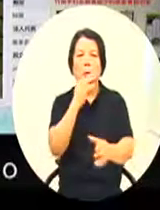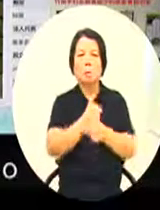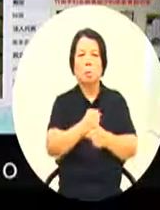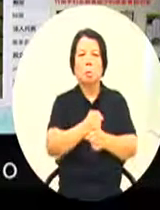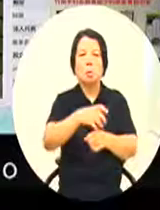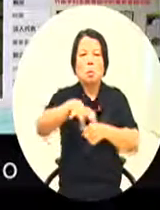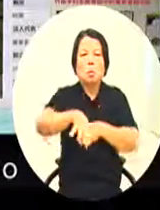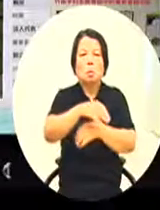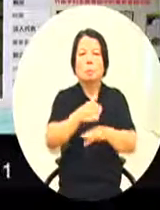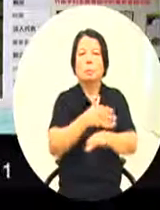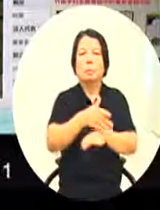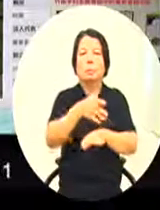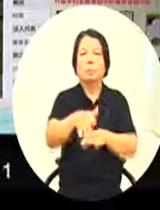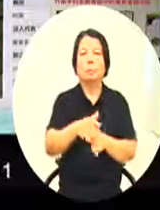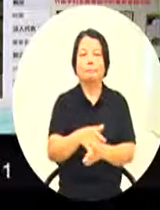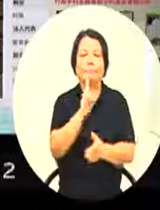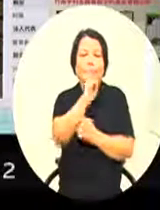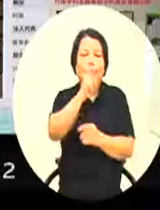用点击。